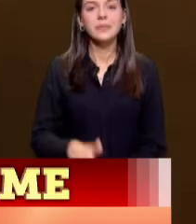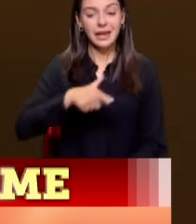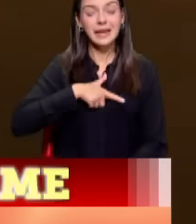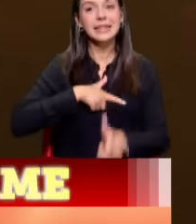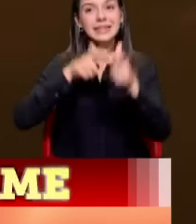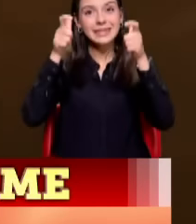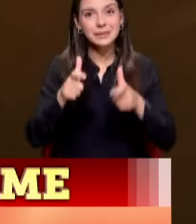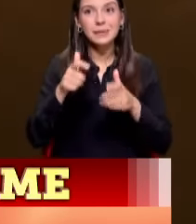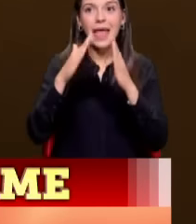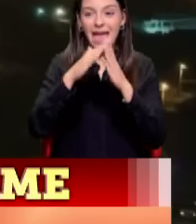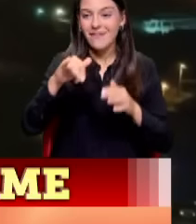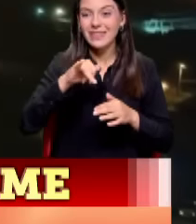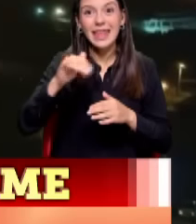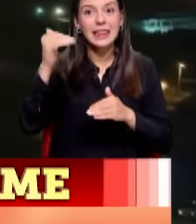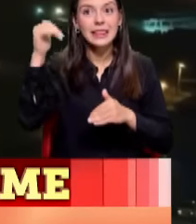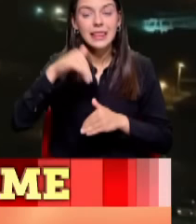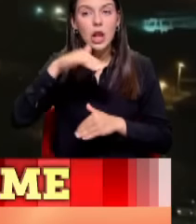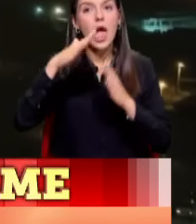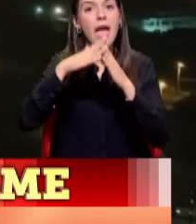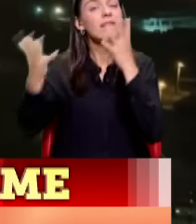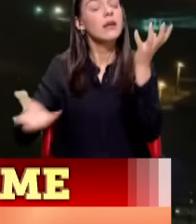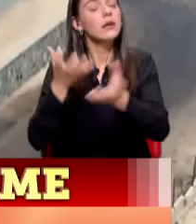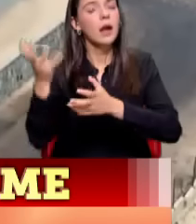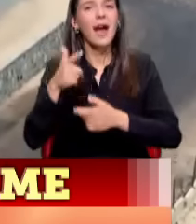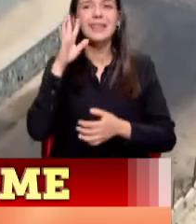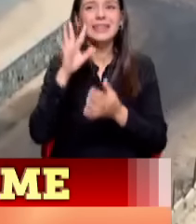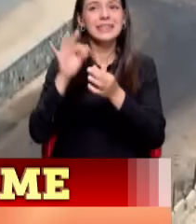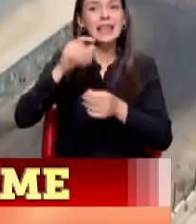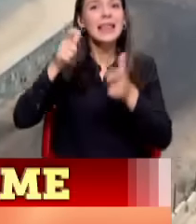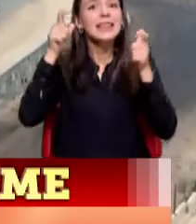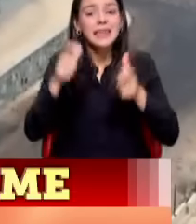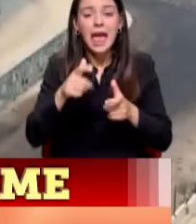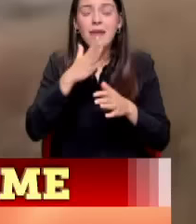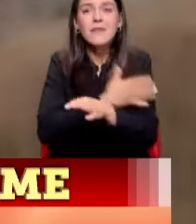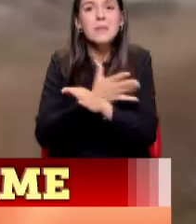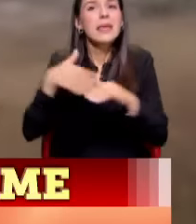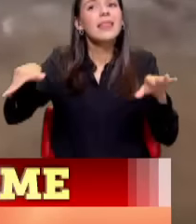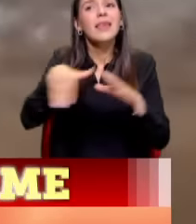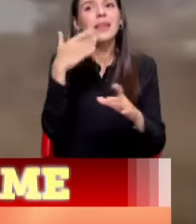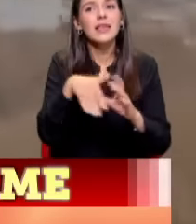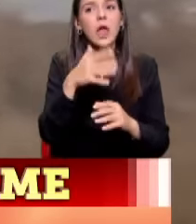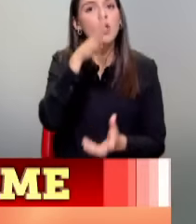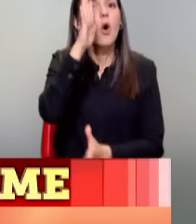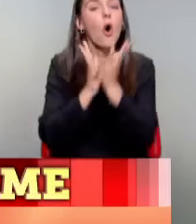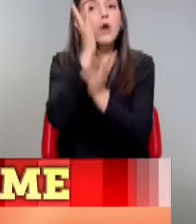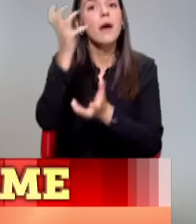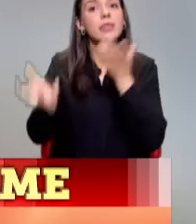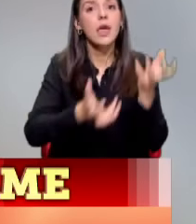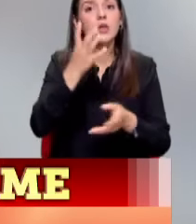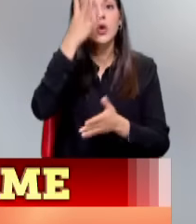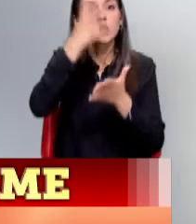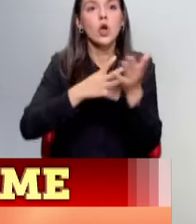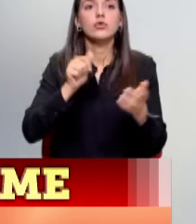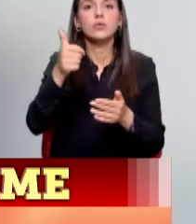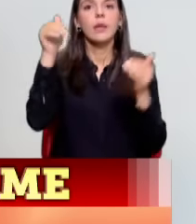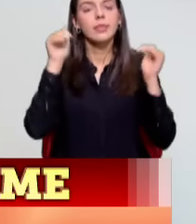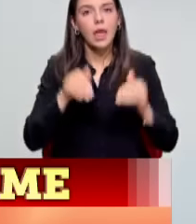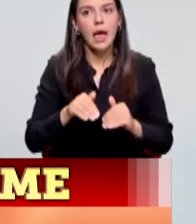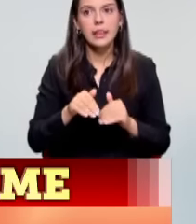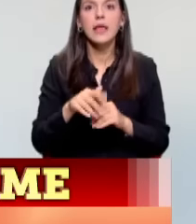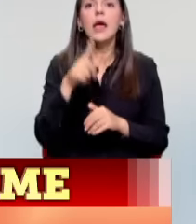İzmir'de yerleşim yerlerine inen, evleri yakan, insanları yerinden yurdundan eden orman yangınları dördüncü gününe girdi. Gece görüşlü